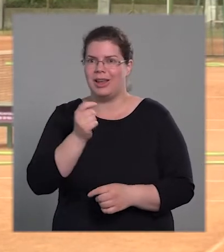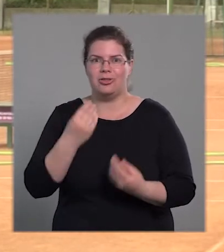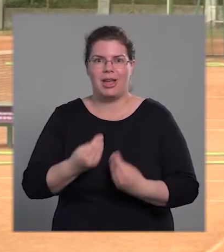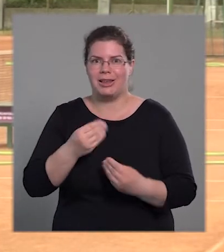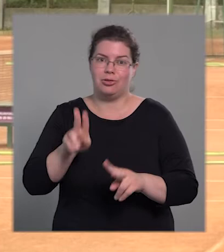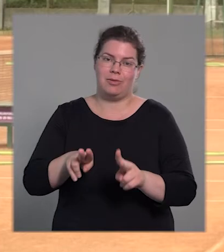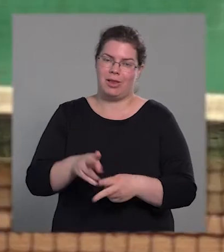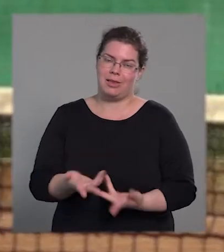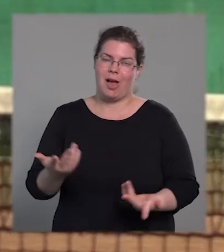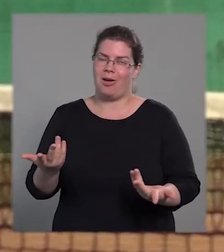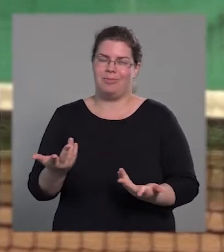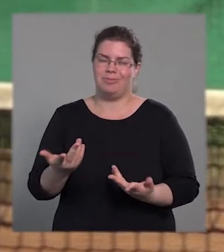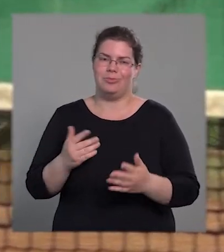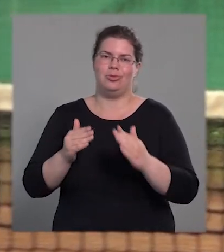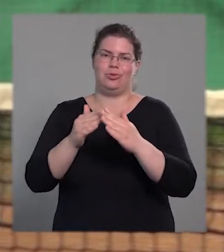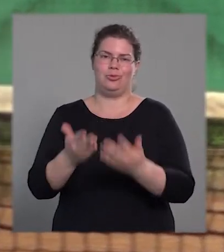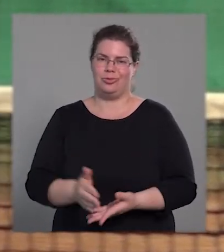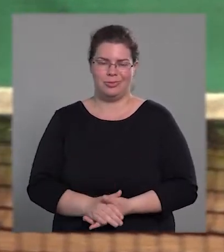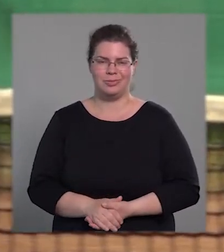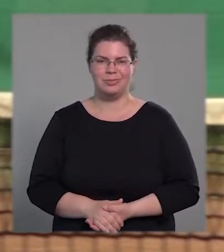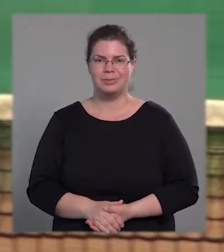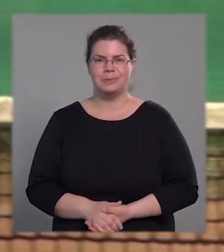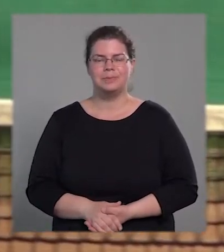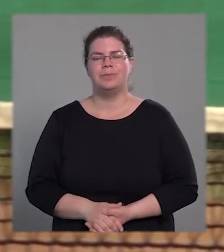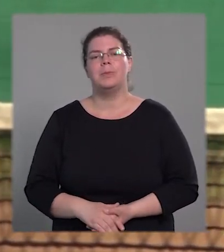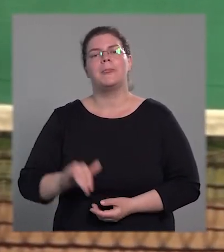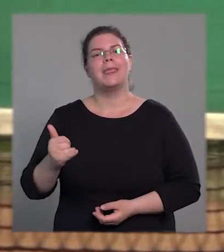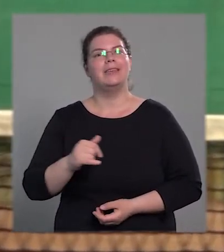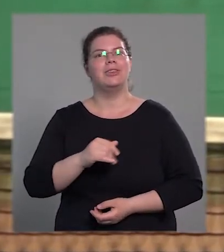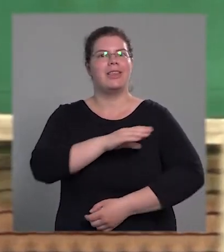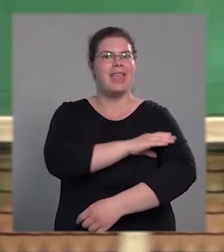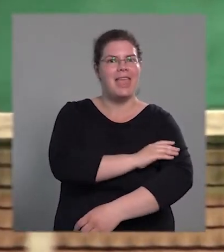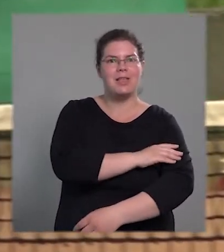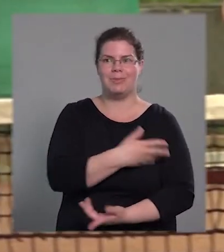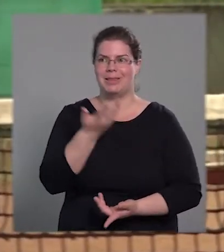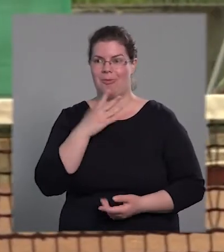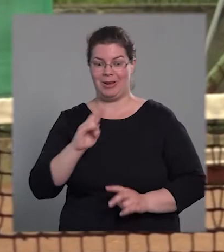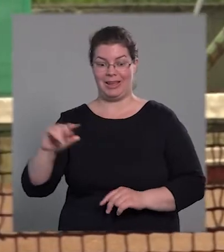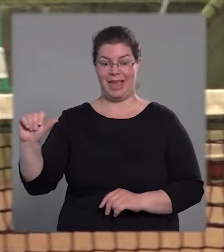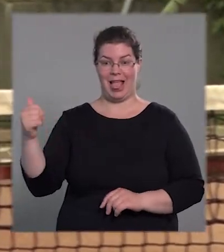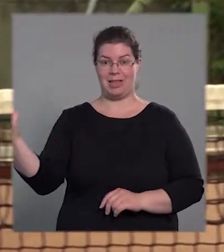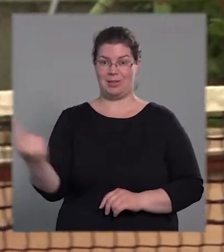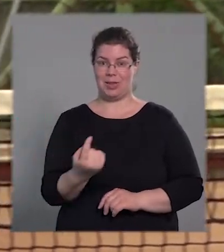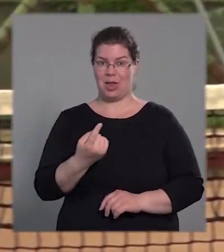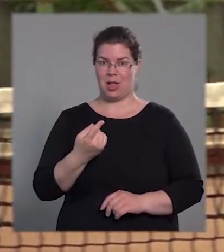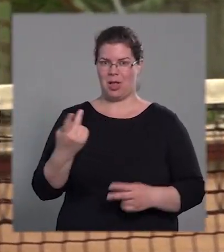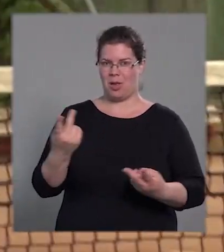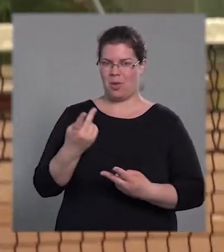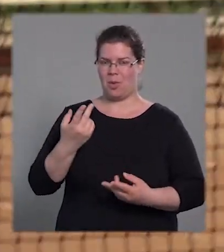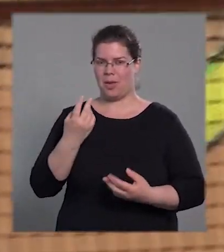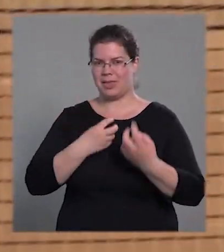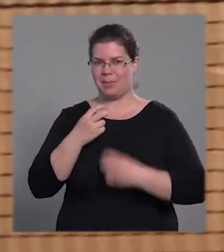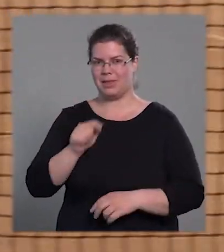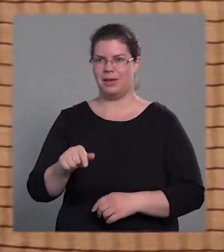az edzői pályafutás csúcsa. És az izomláz, hogyha valaki először jön le, akkor hol számíthat arra, hogy